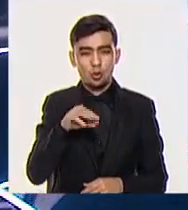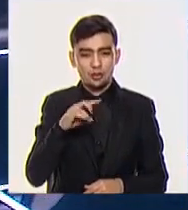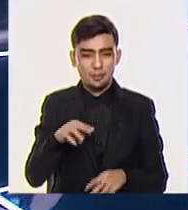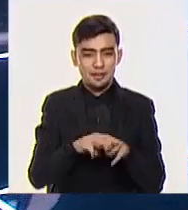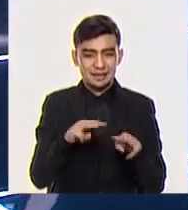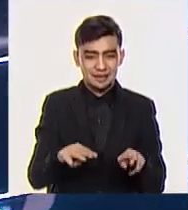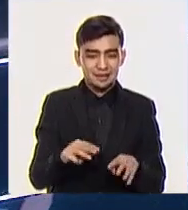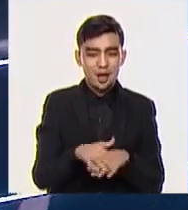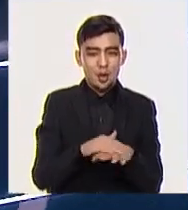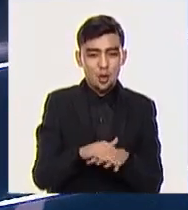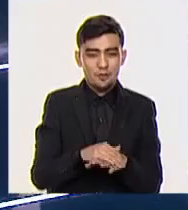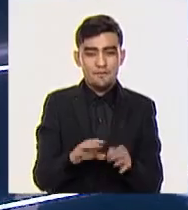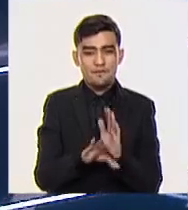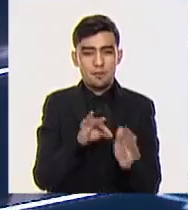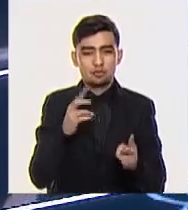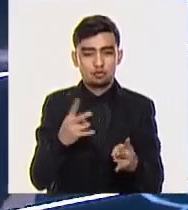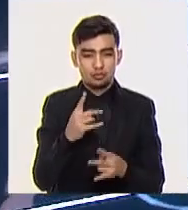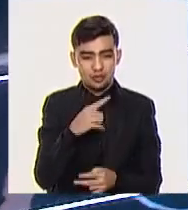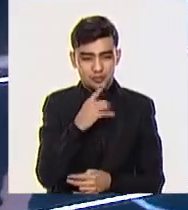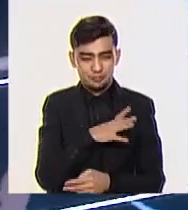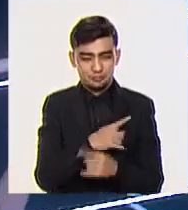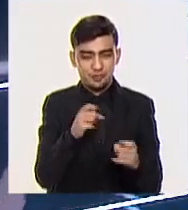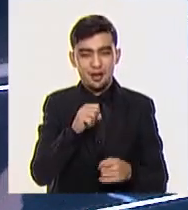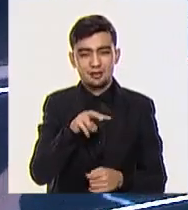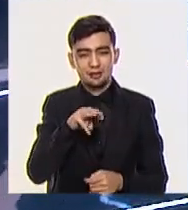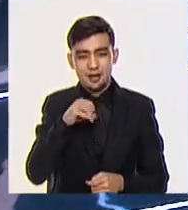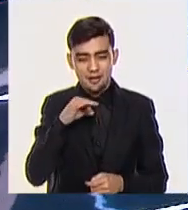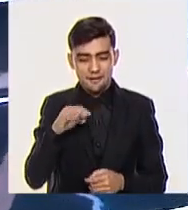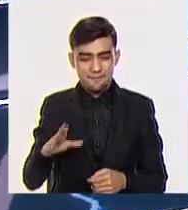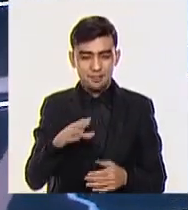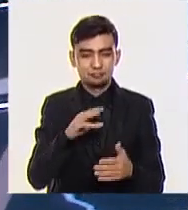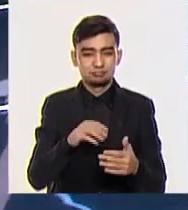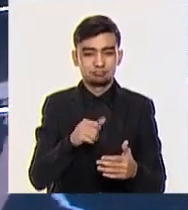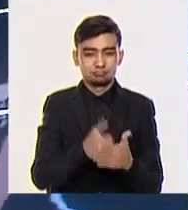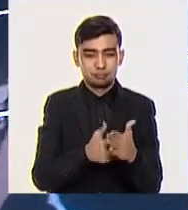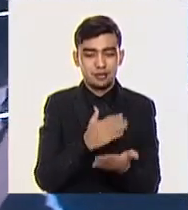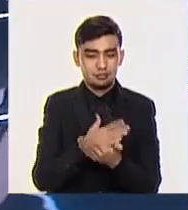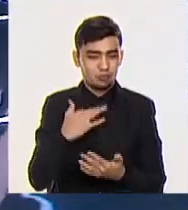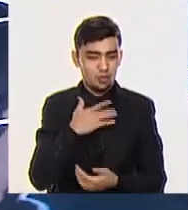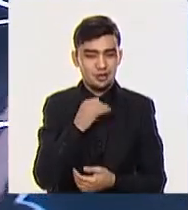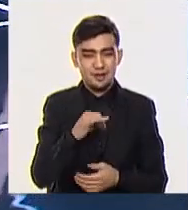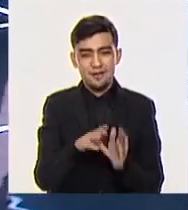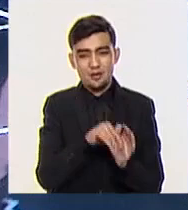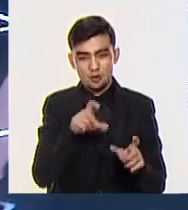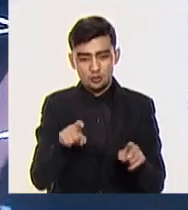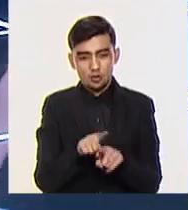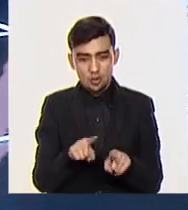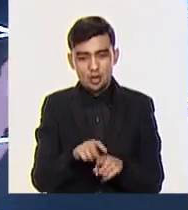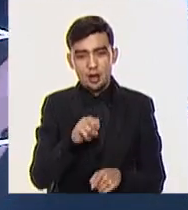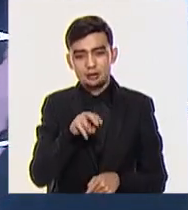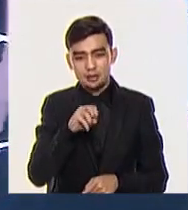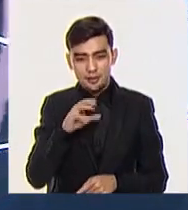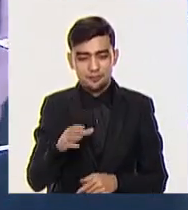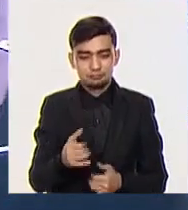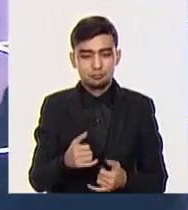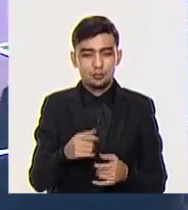министрлерді халық сайлау керек деп мәлімдеме жасады. Әлтаевты қолдаушыларда аз емес, тіпті мәжілістегі кей депутат Әлтаевқа сәттілік